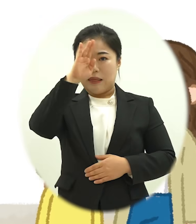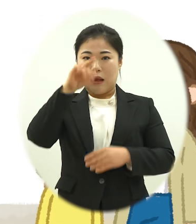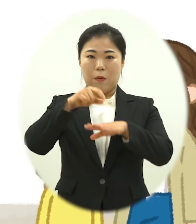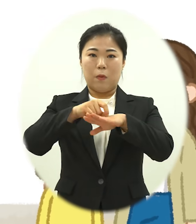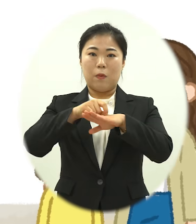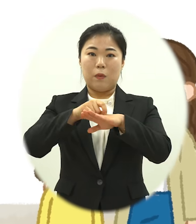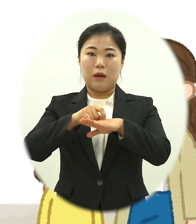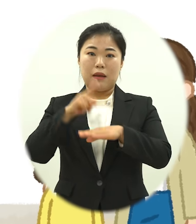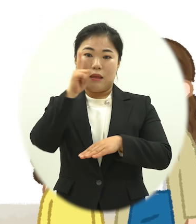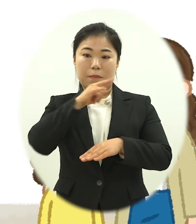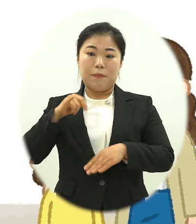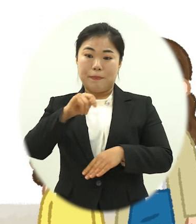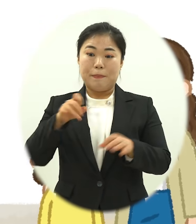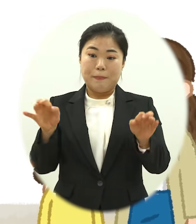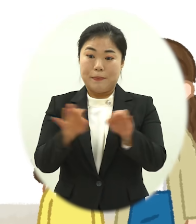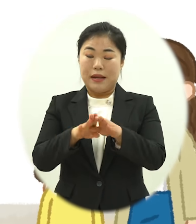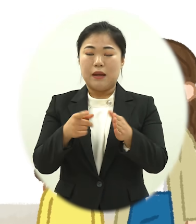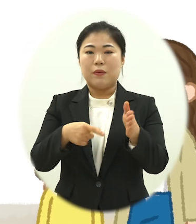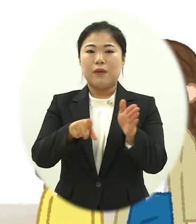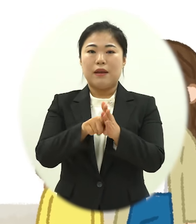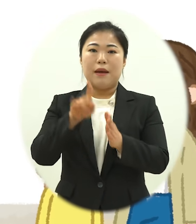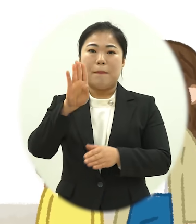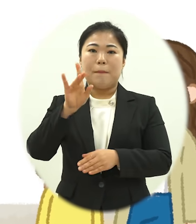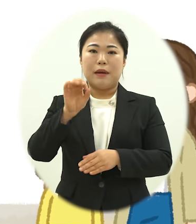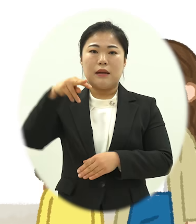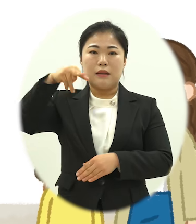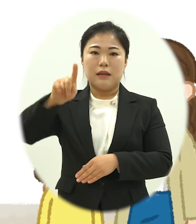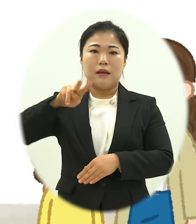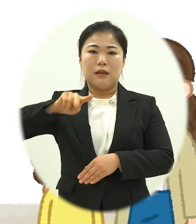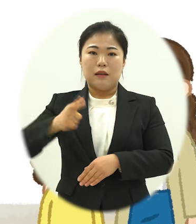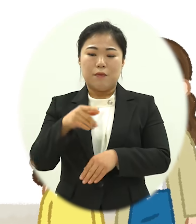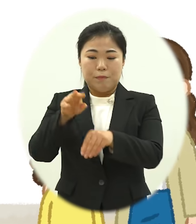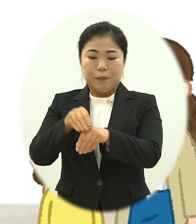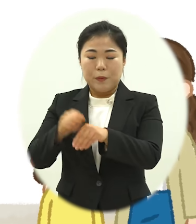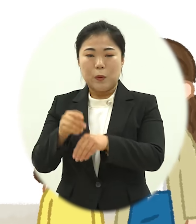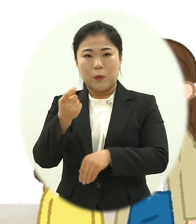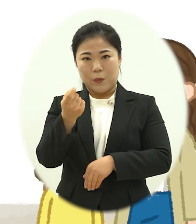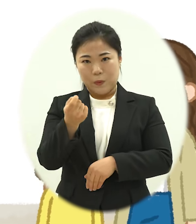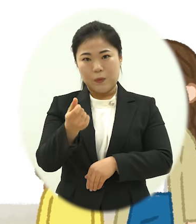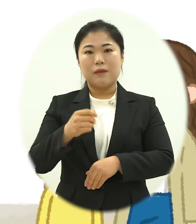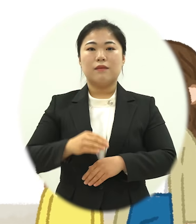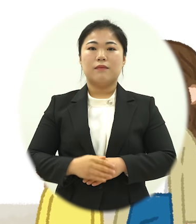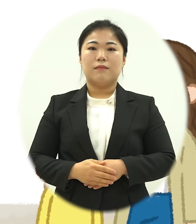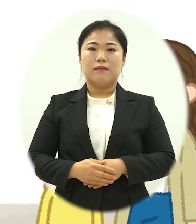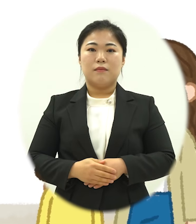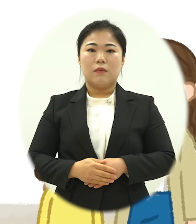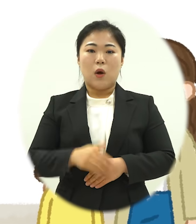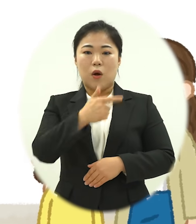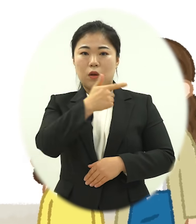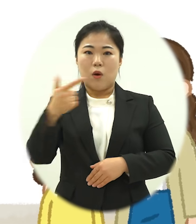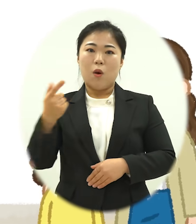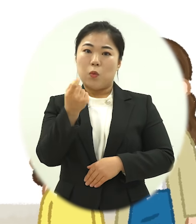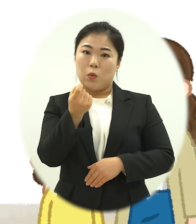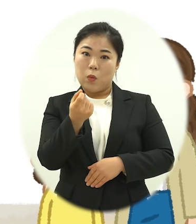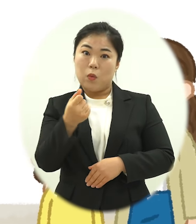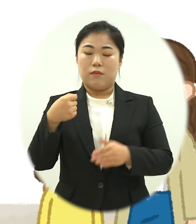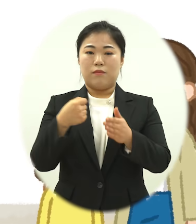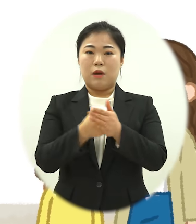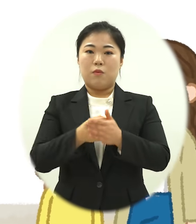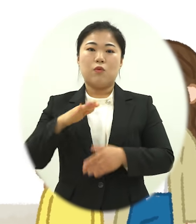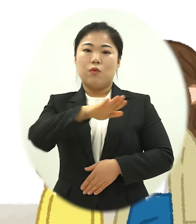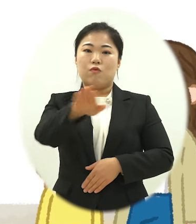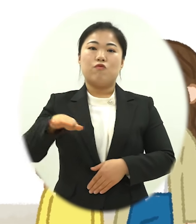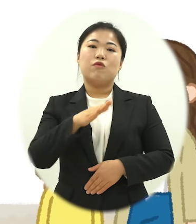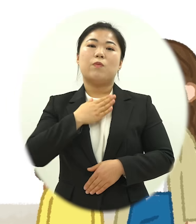다 꺼 기에도 균을 없애기 위해 방사선을 쪼이지 아주 조금 말이야 너무 적어서